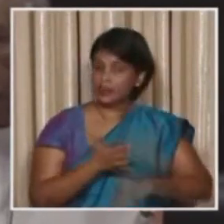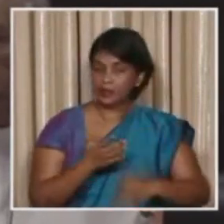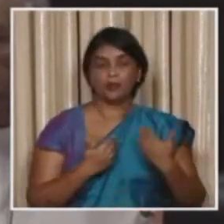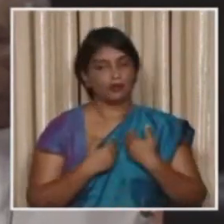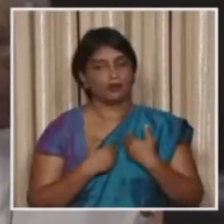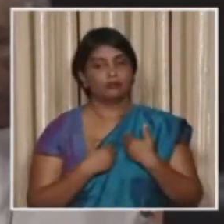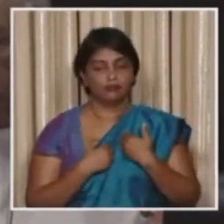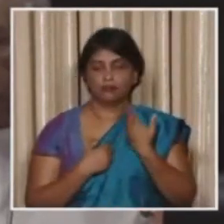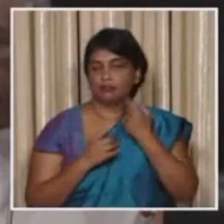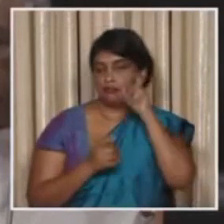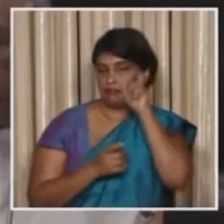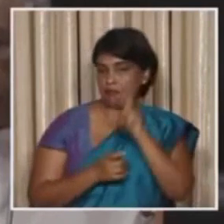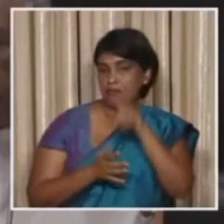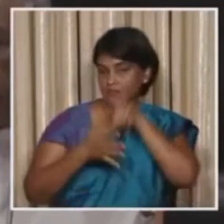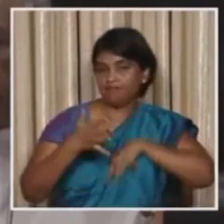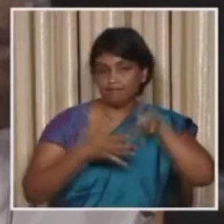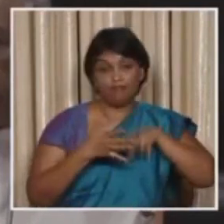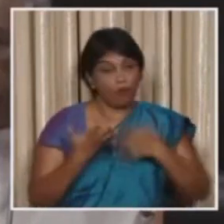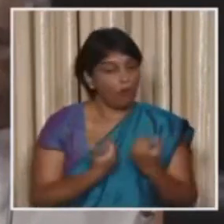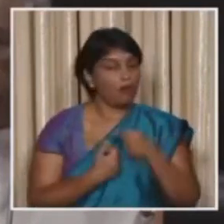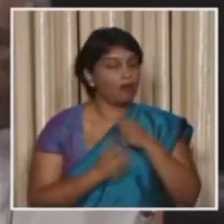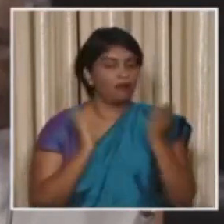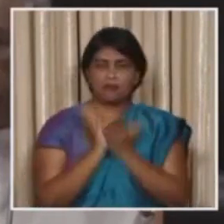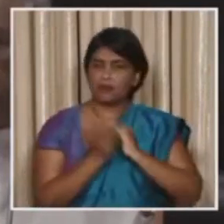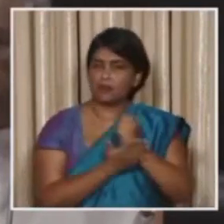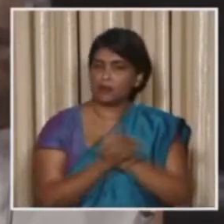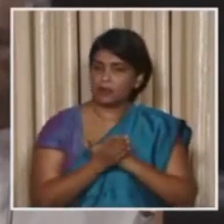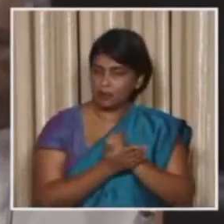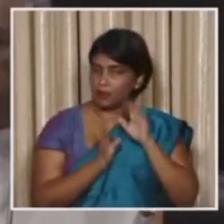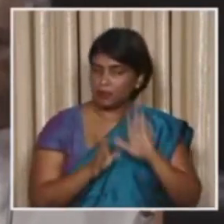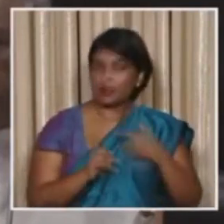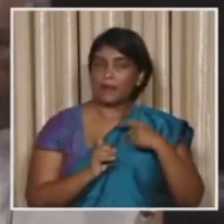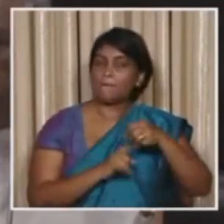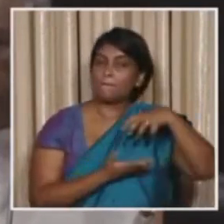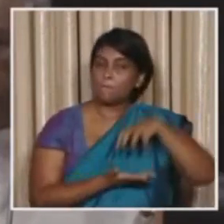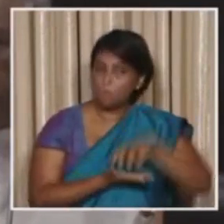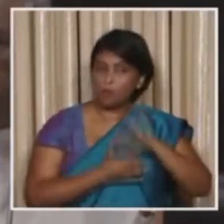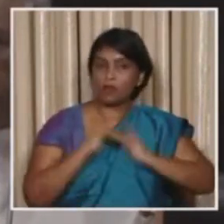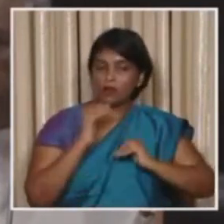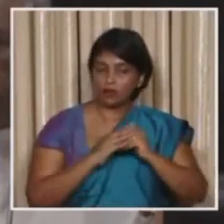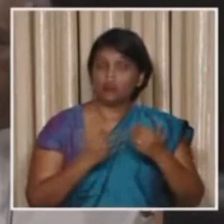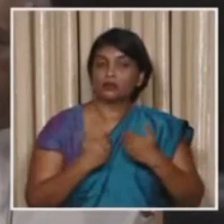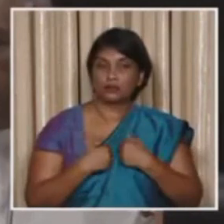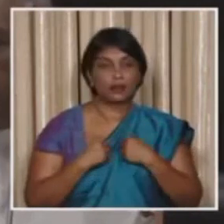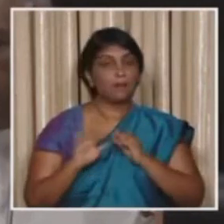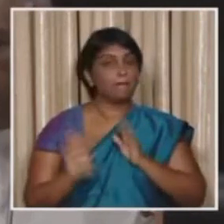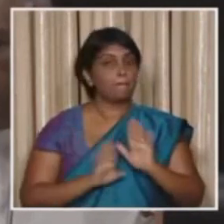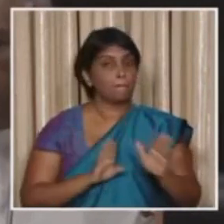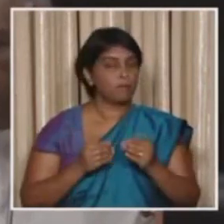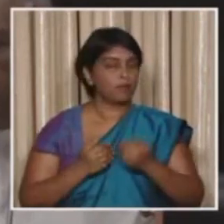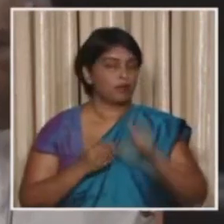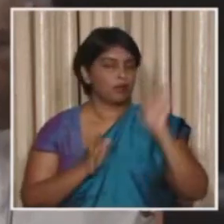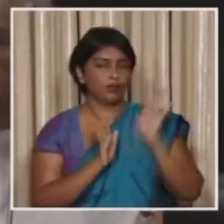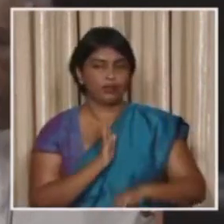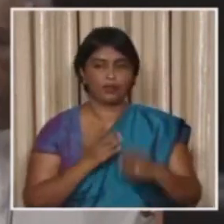අපේ සැලකිල්ලට බඳුන් කළ යුතු වෙනවා. මේ ලේඛන සියල්ලම මගින් පළාත් සභා ක්‍රමයේ අපේ පාලන ක්‍රමයෙන් ඉවත් කළ